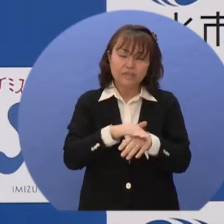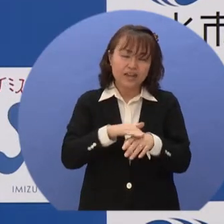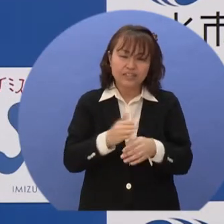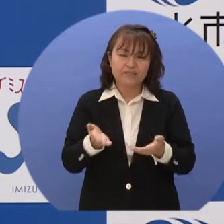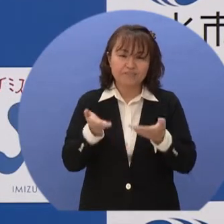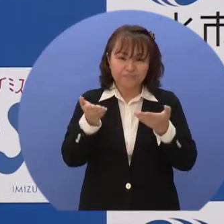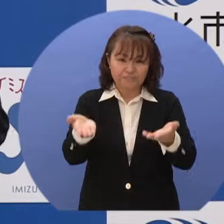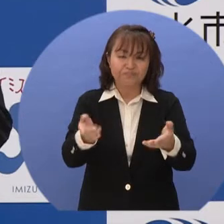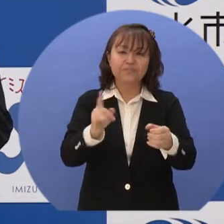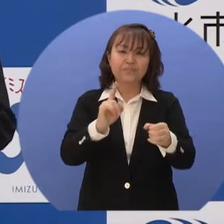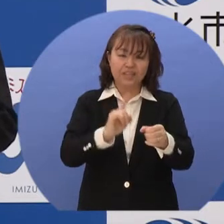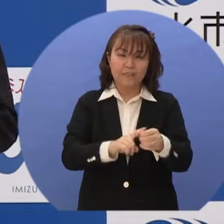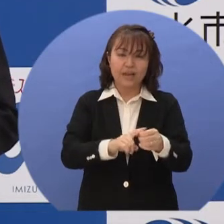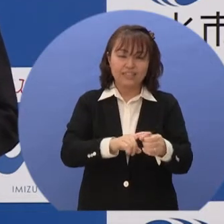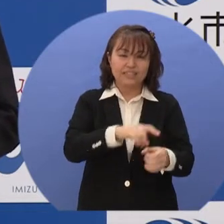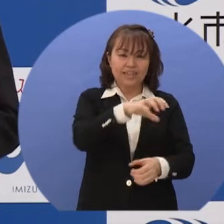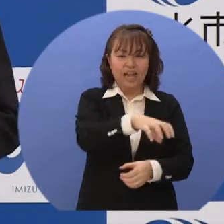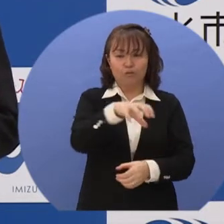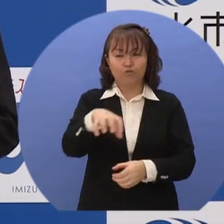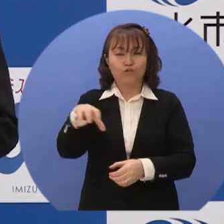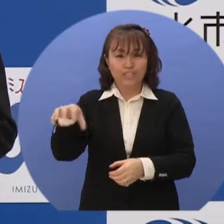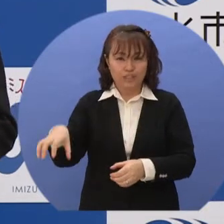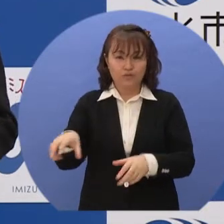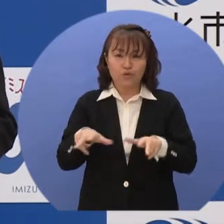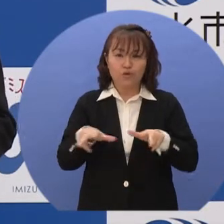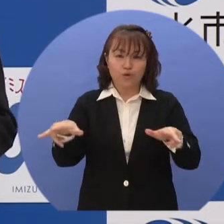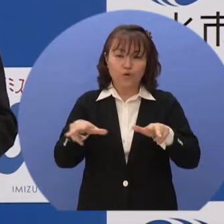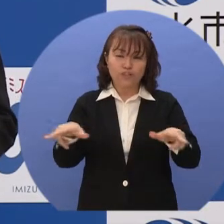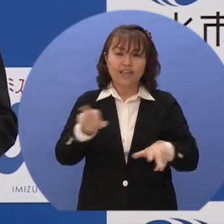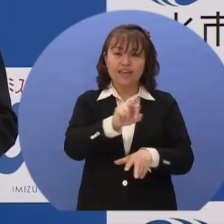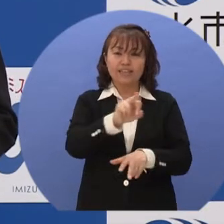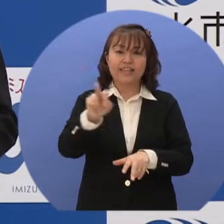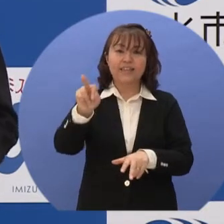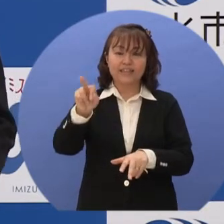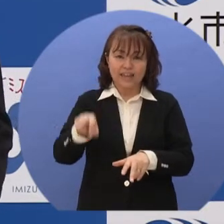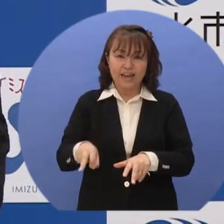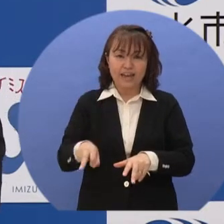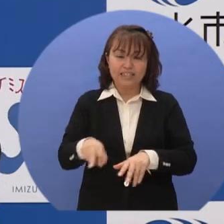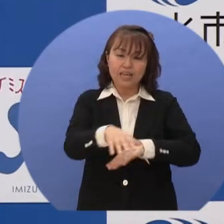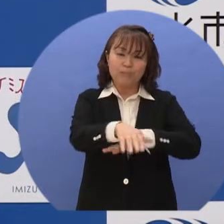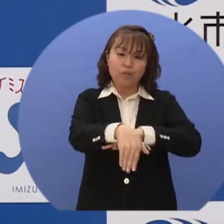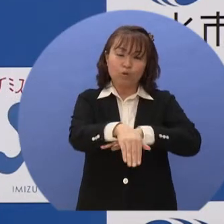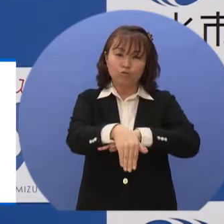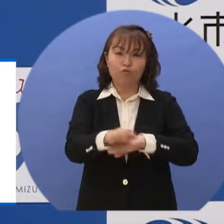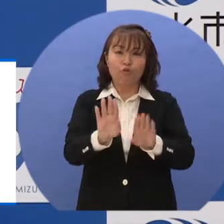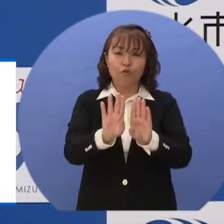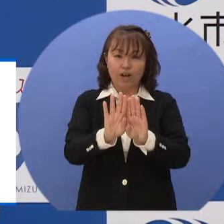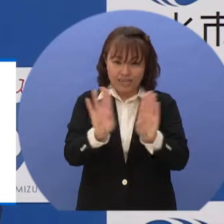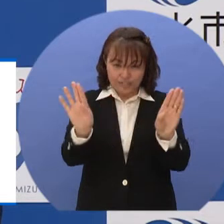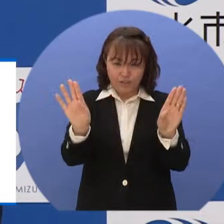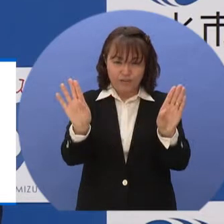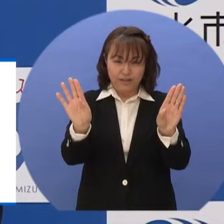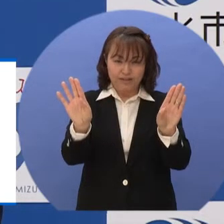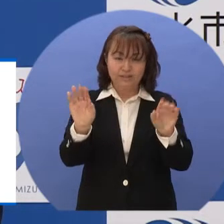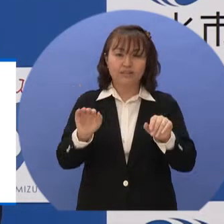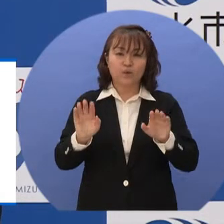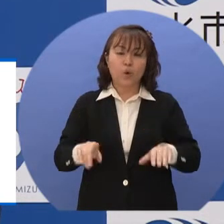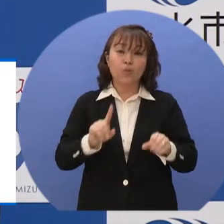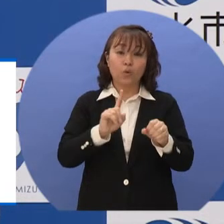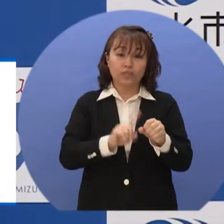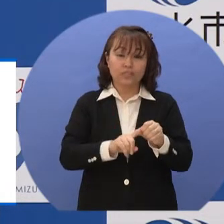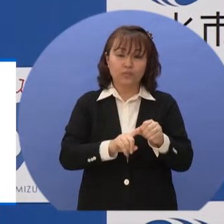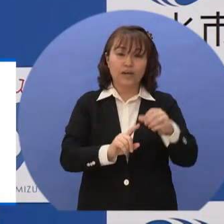各地区の行政センターに休日窓口を開催しようとするものでありますえ今年は3